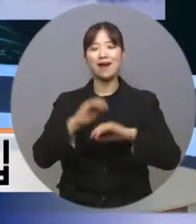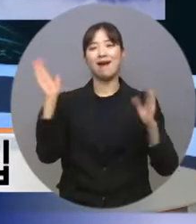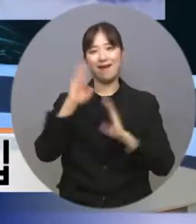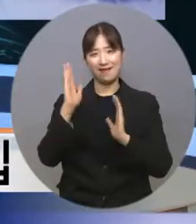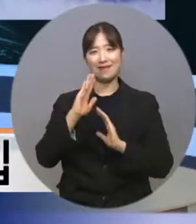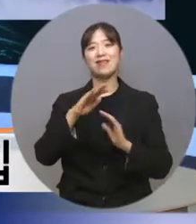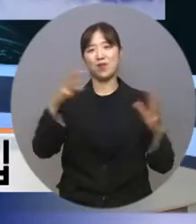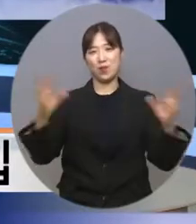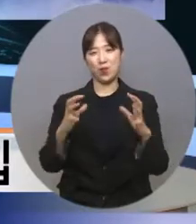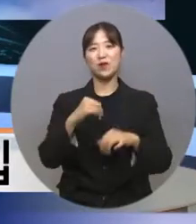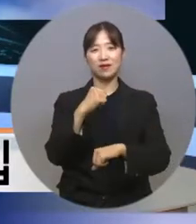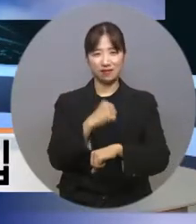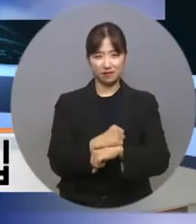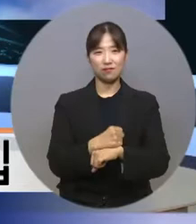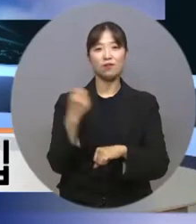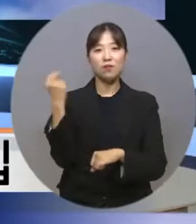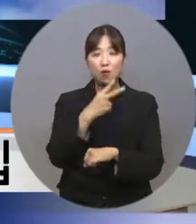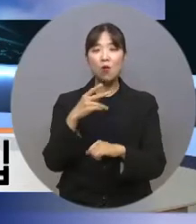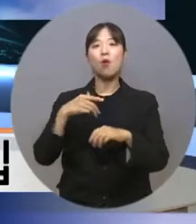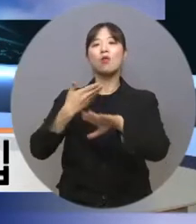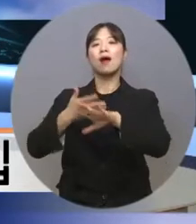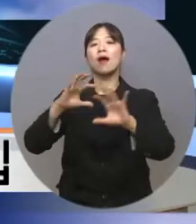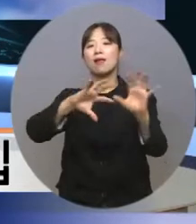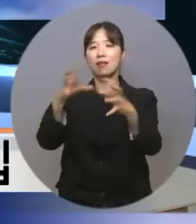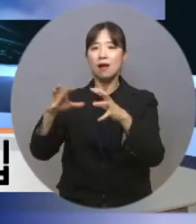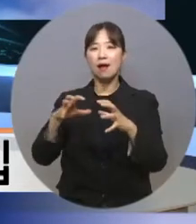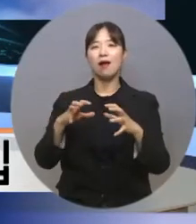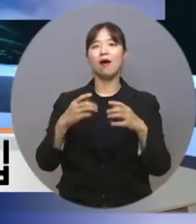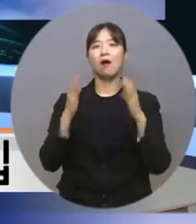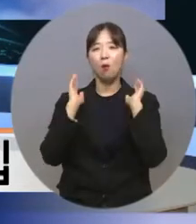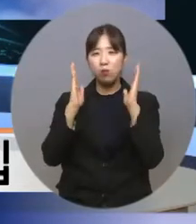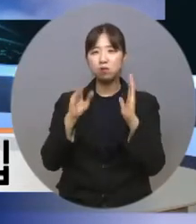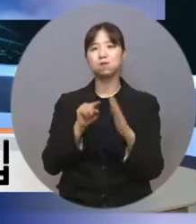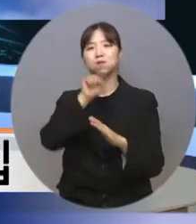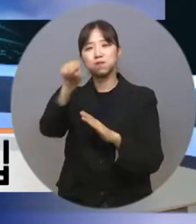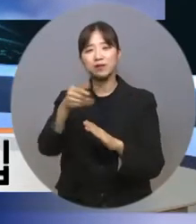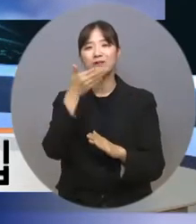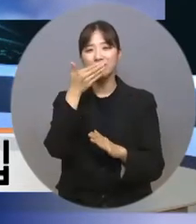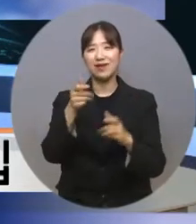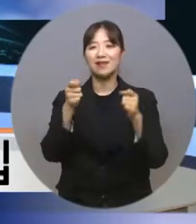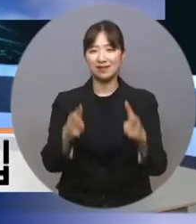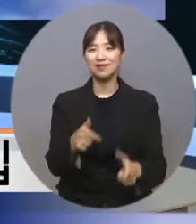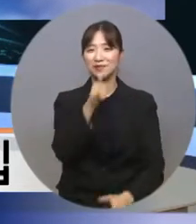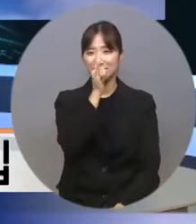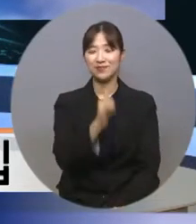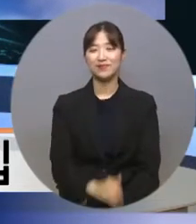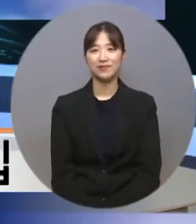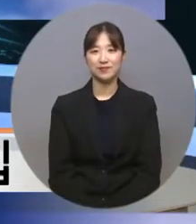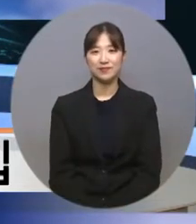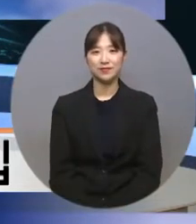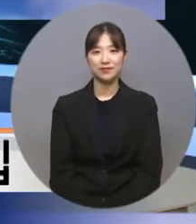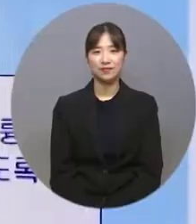함께 글로벌 탐방 기회도 제공되는데요 자세한 내용 옹 경화 기자가 보도합니다